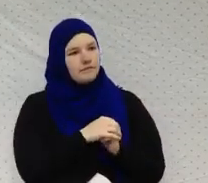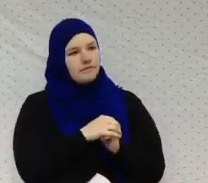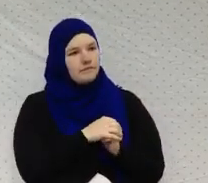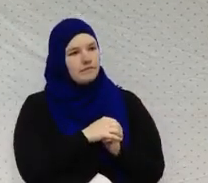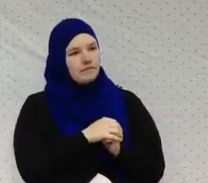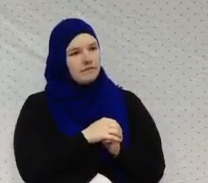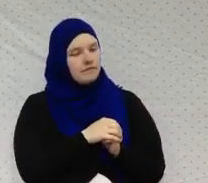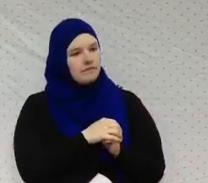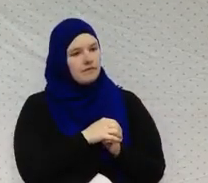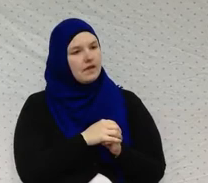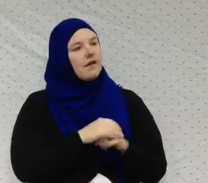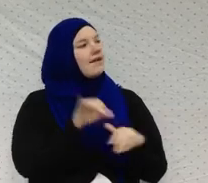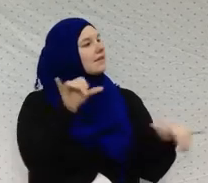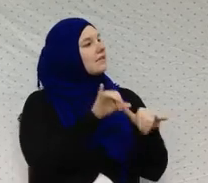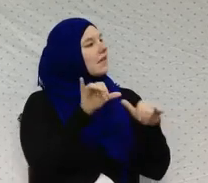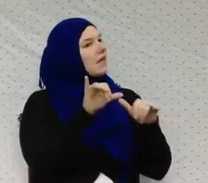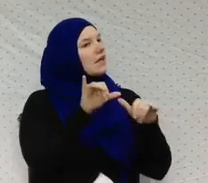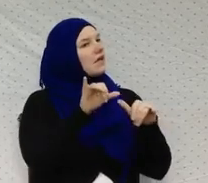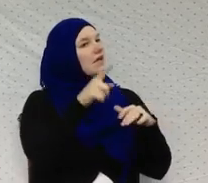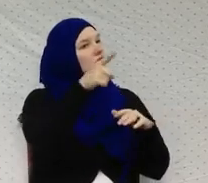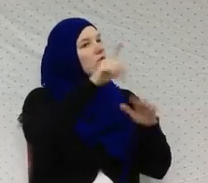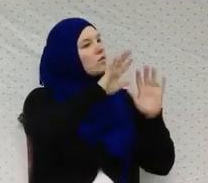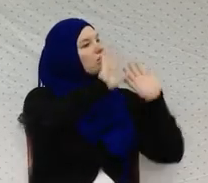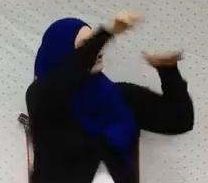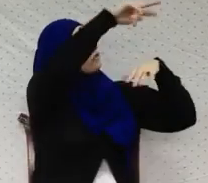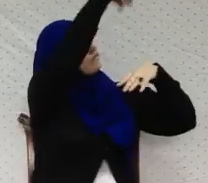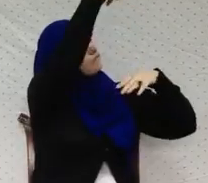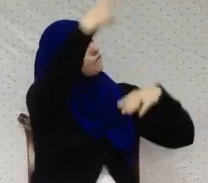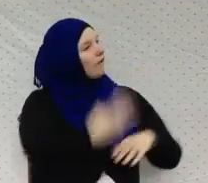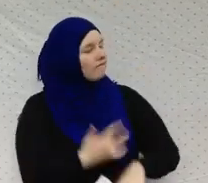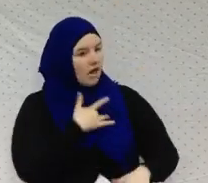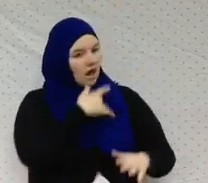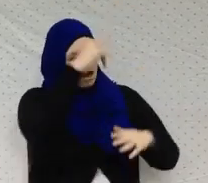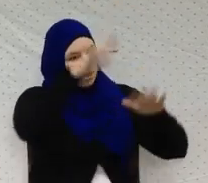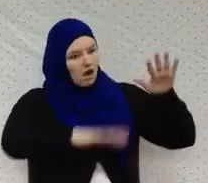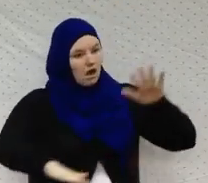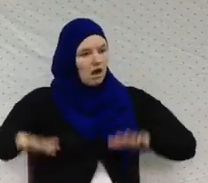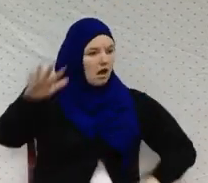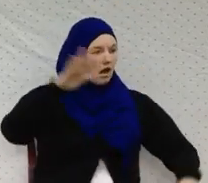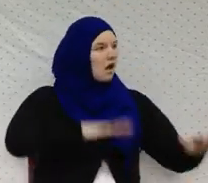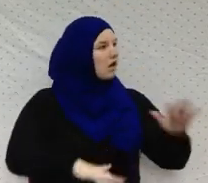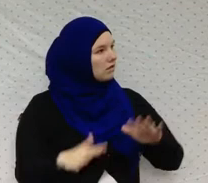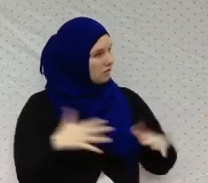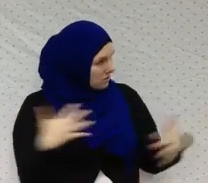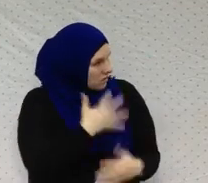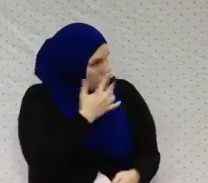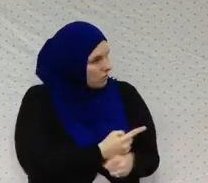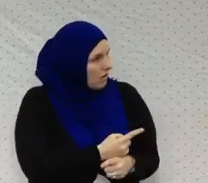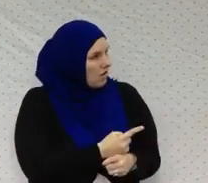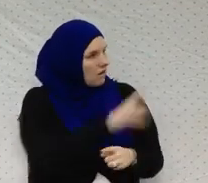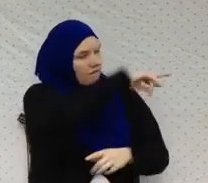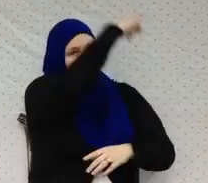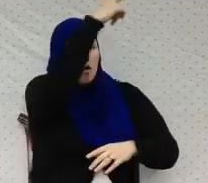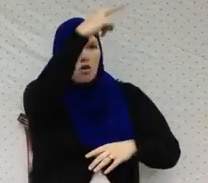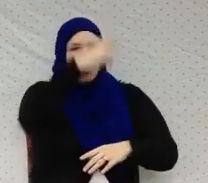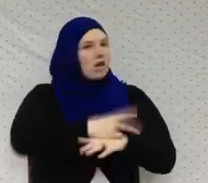فِي مَكَانٍ سَحِيقٍ. It is like falling from high. You feel no grounds. You feel